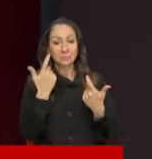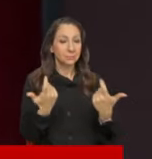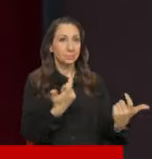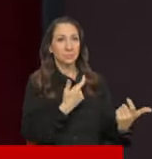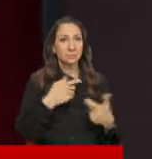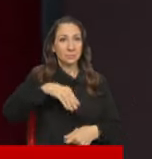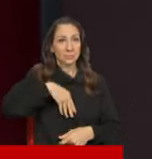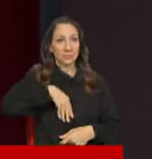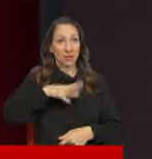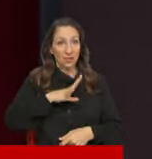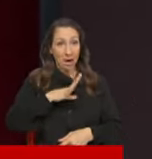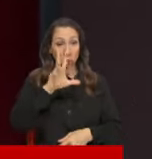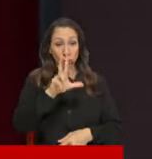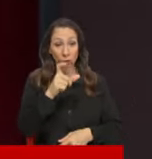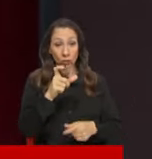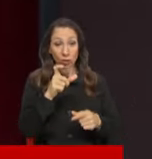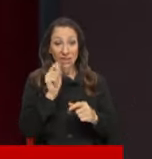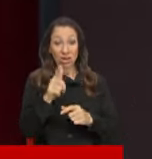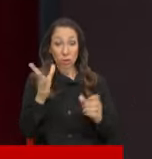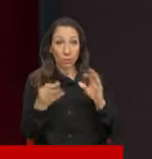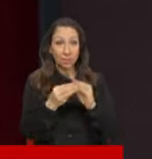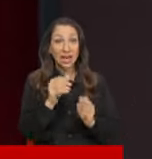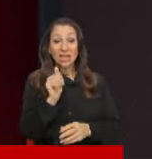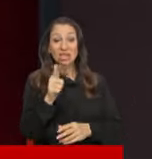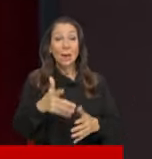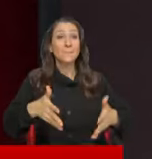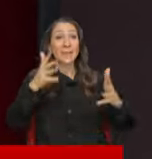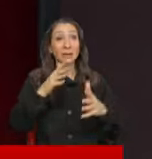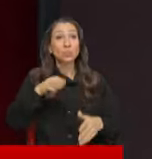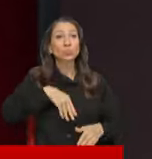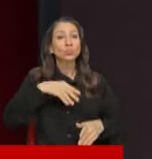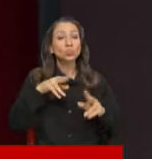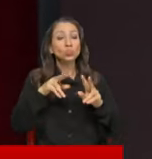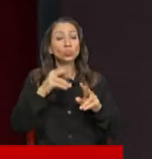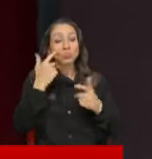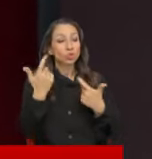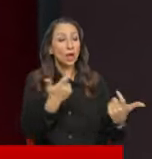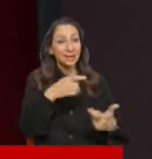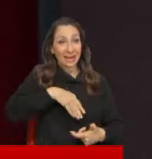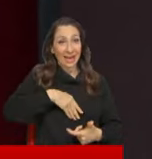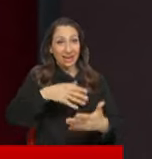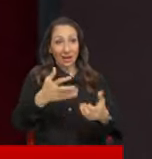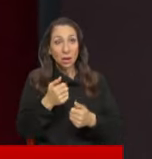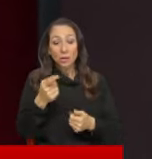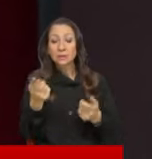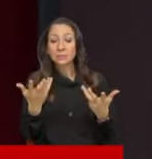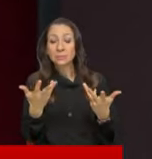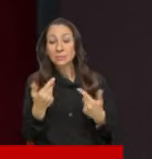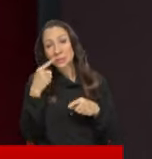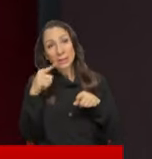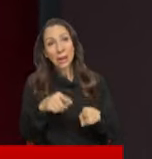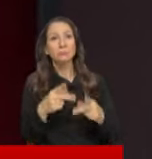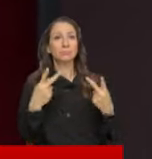Binalarımız 39 ilçenin toplamında ilçe Binalarımız müşahit kartlarını alıp sayım döküm işlemlerini takip